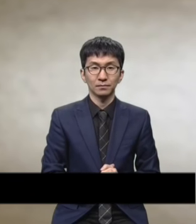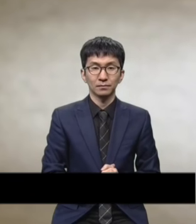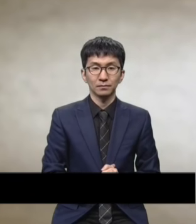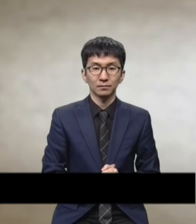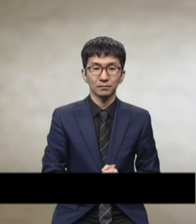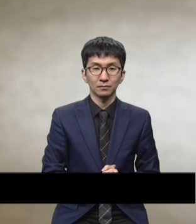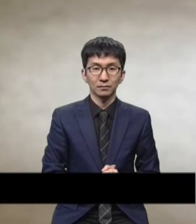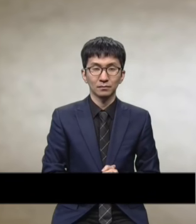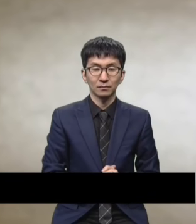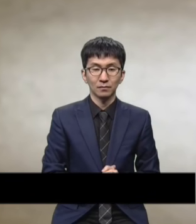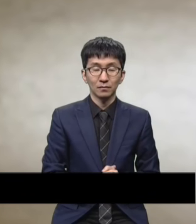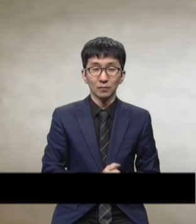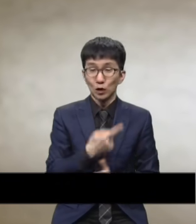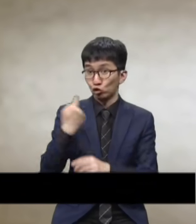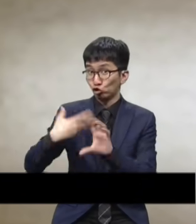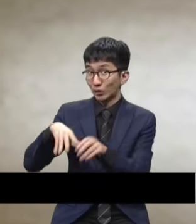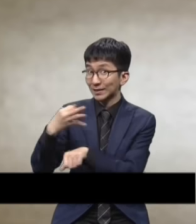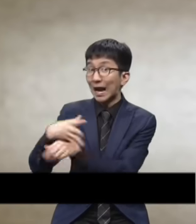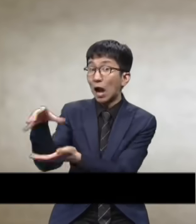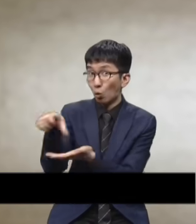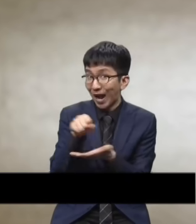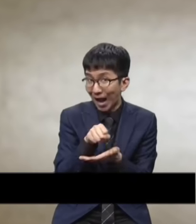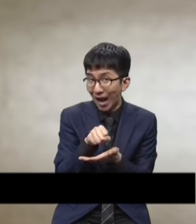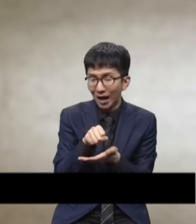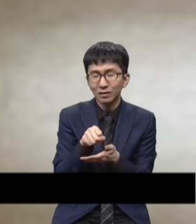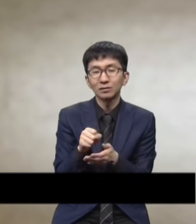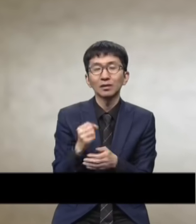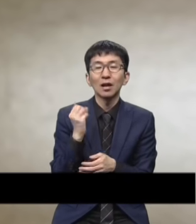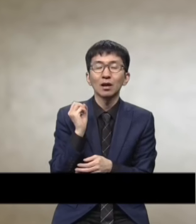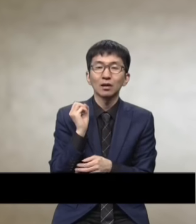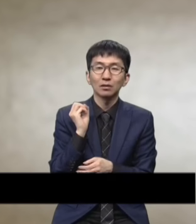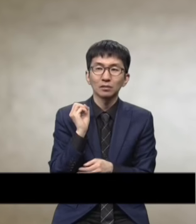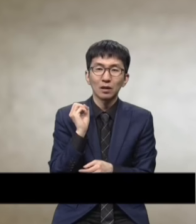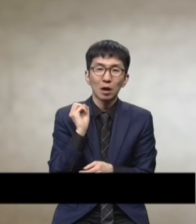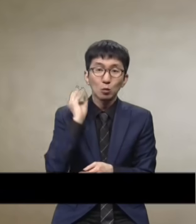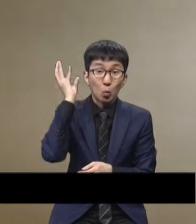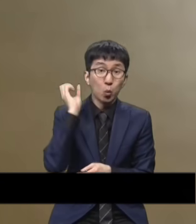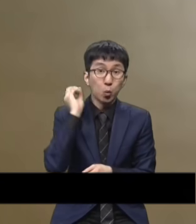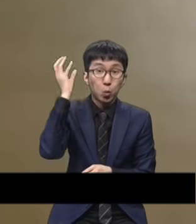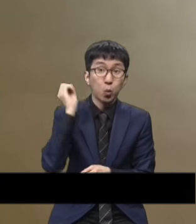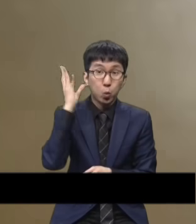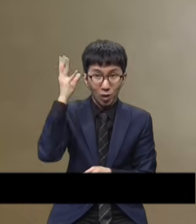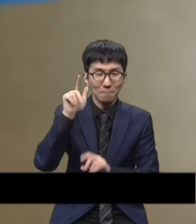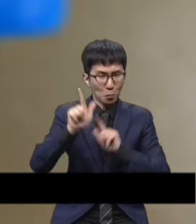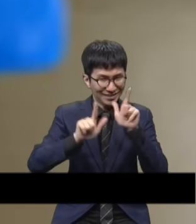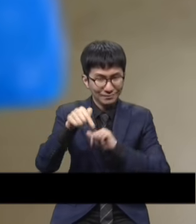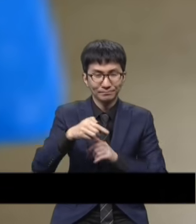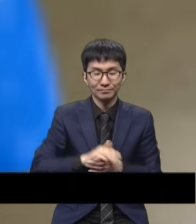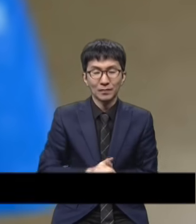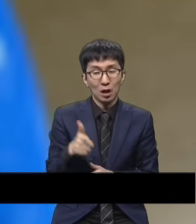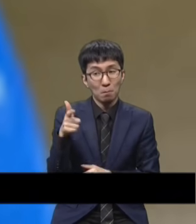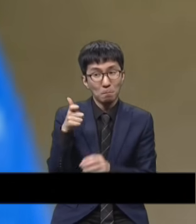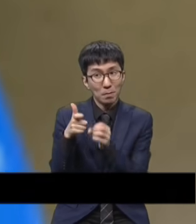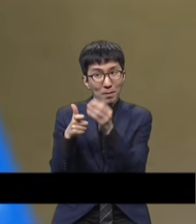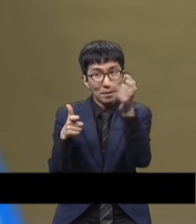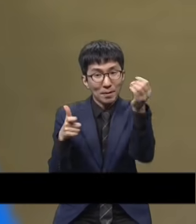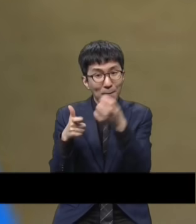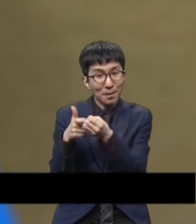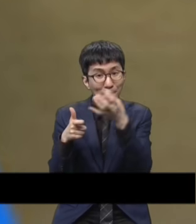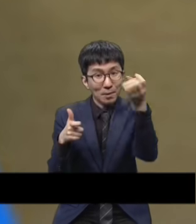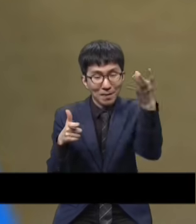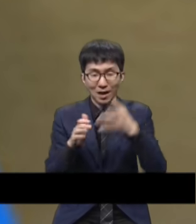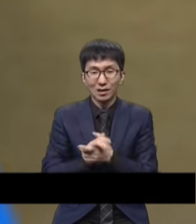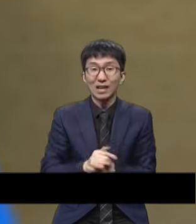중국에서 들여온 돌고래 모양 비눗방울총 이른바 버블건입니다. 13살 이하 어린이들이 많이 가지고